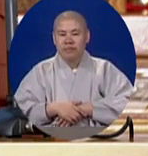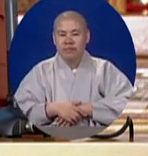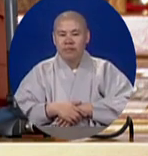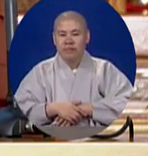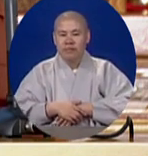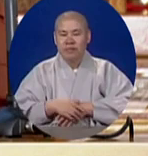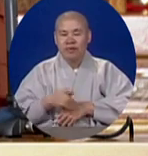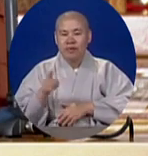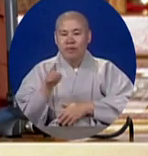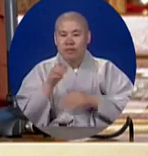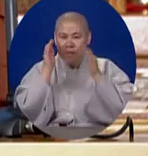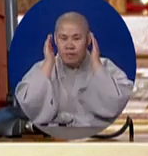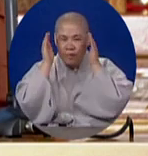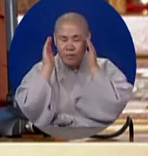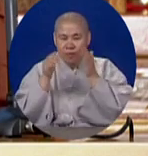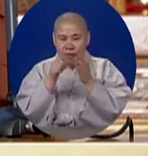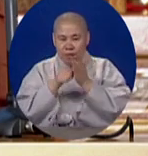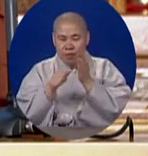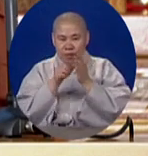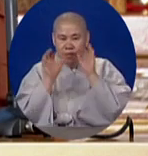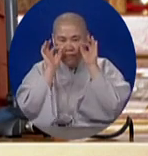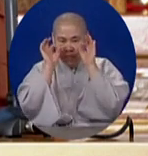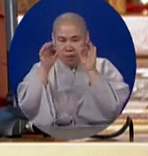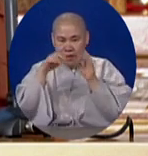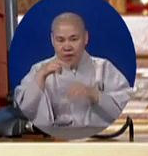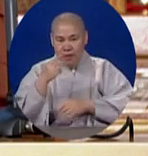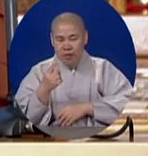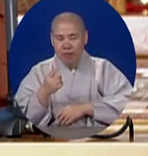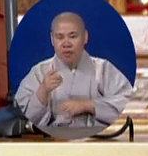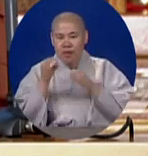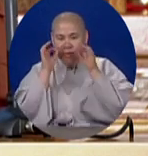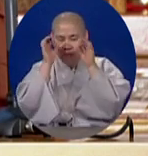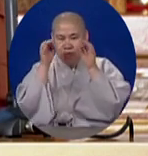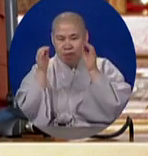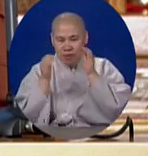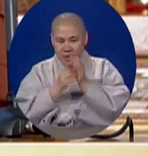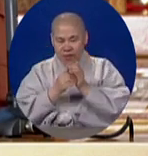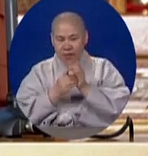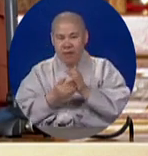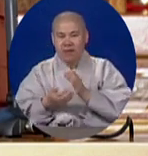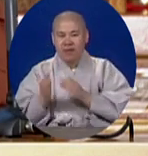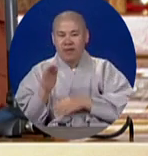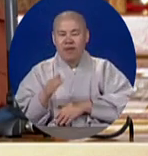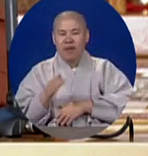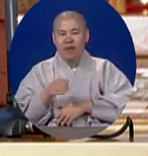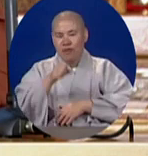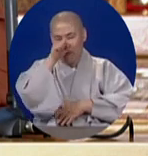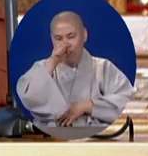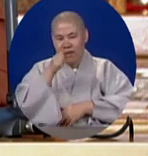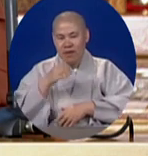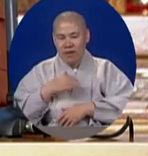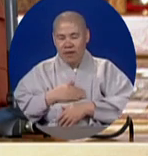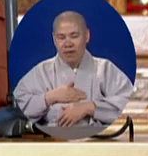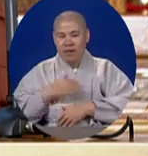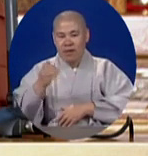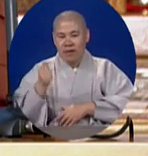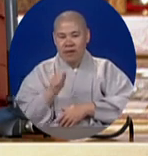뭔 공부냐? 뭐 물건을 보더라도요. 보고 끝내지. 아 좋다 이건 내 걸로 만들어야 되겠다.